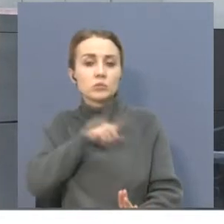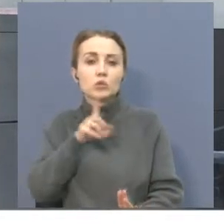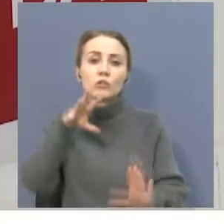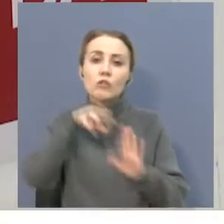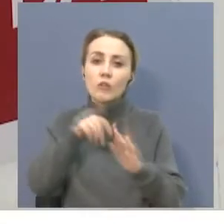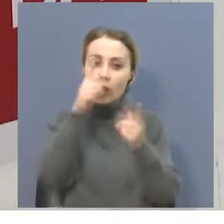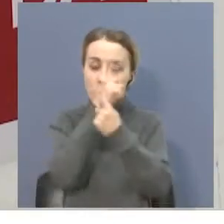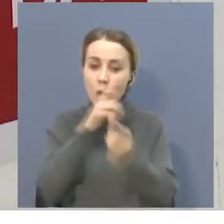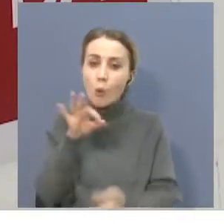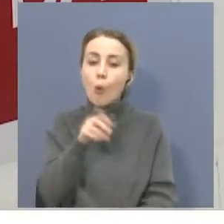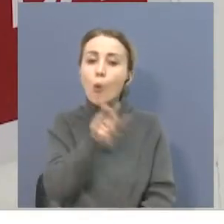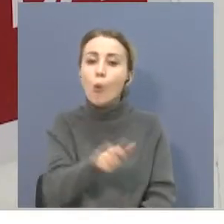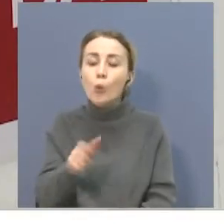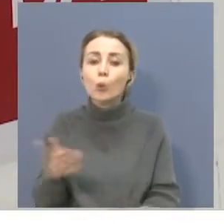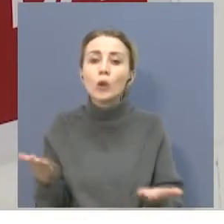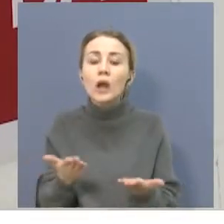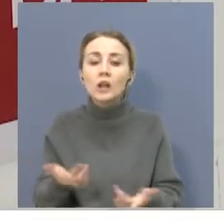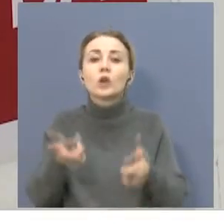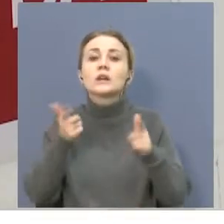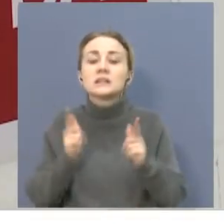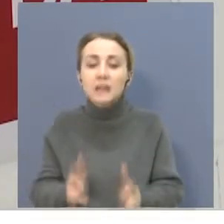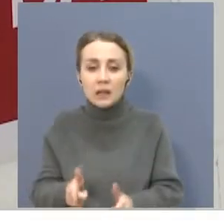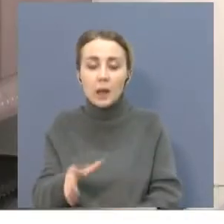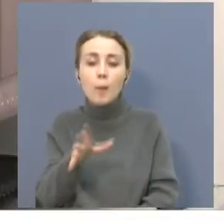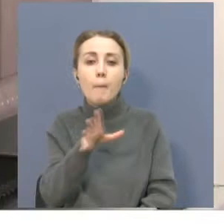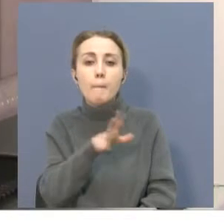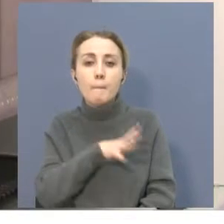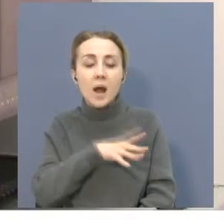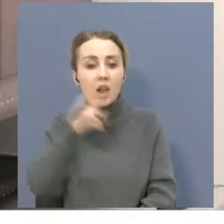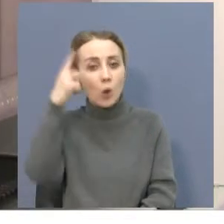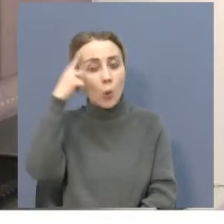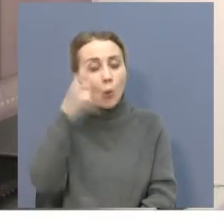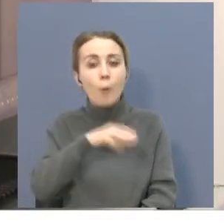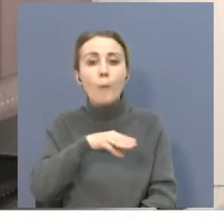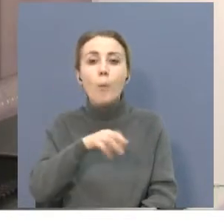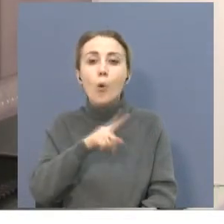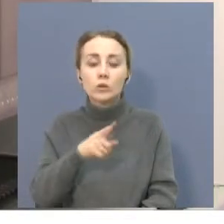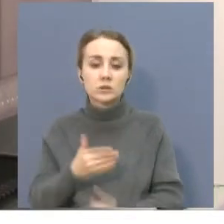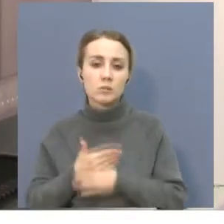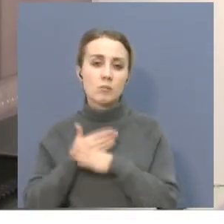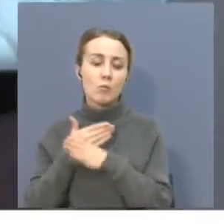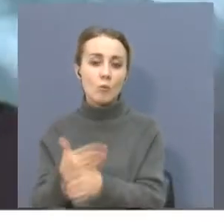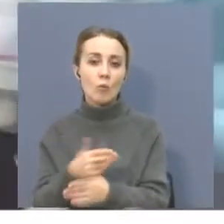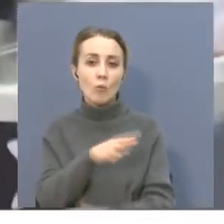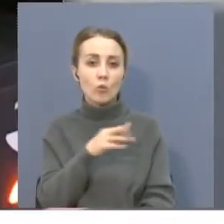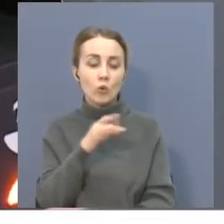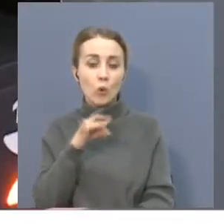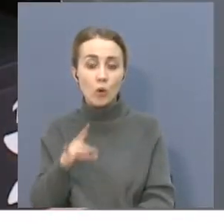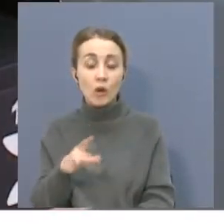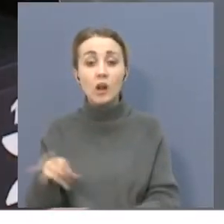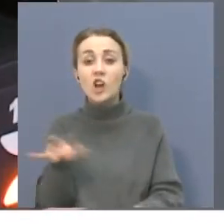ақпаратты жинақтайды. Республикалық базада осындай 6700 донор бар. Ал Ақмола облысы бойынша тек